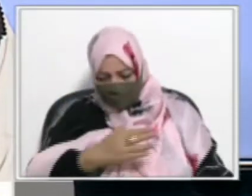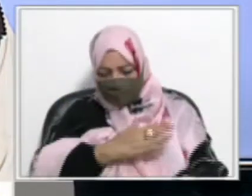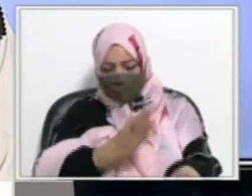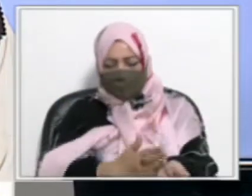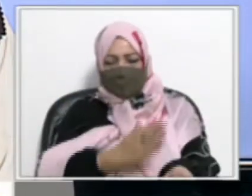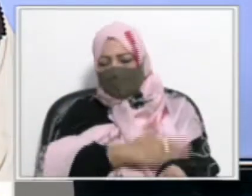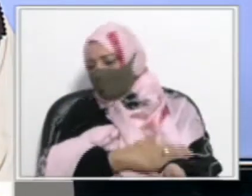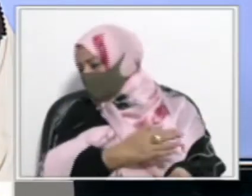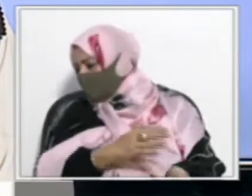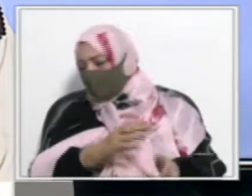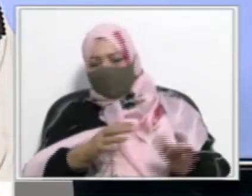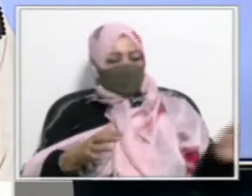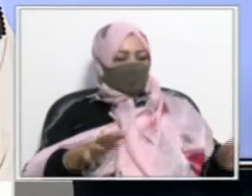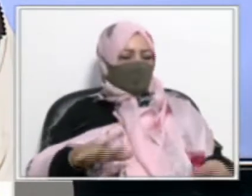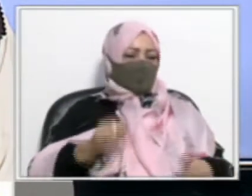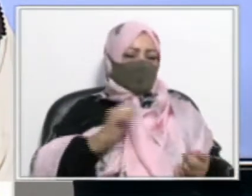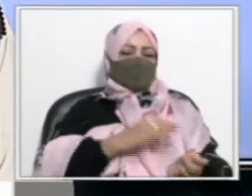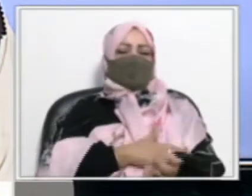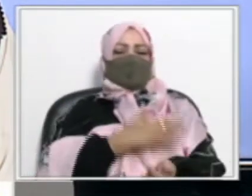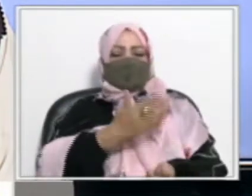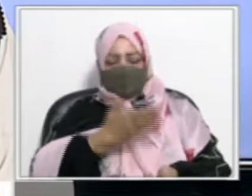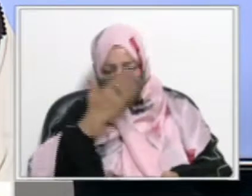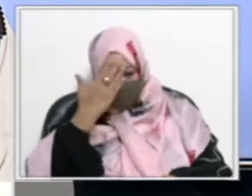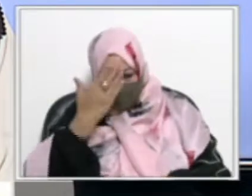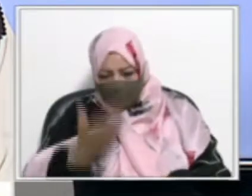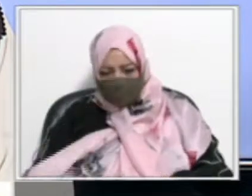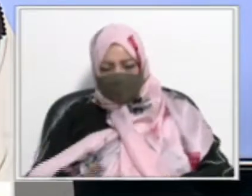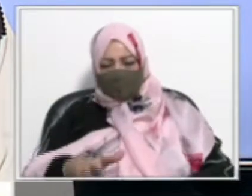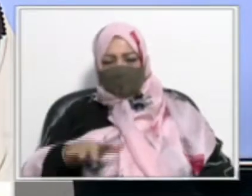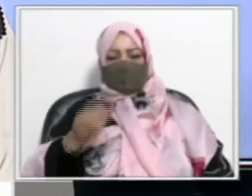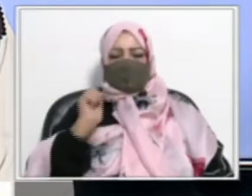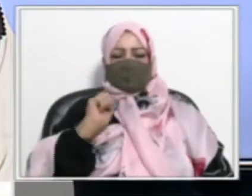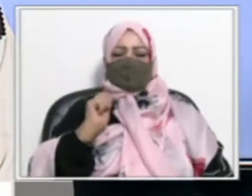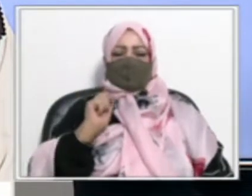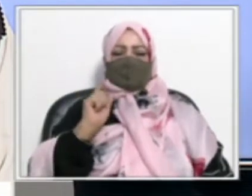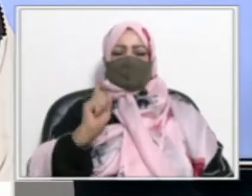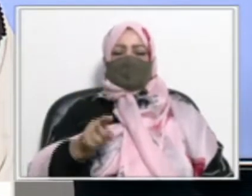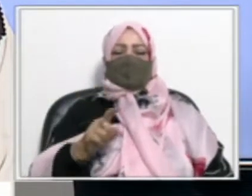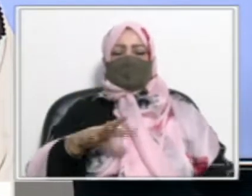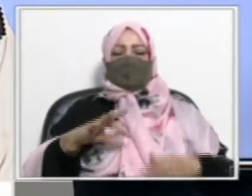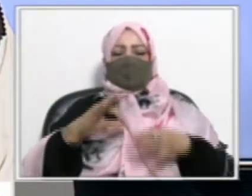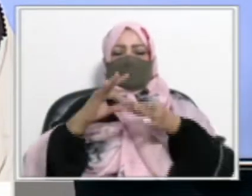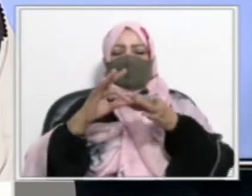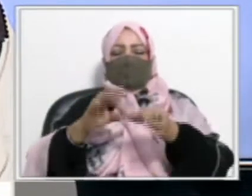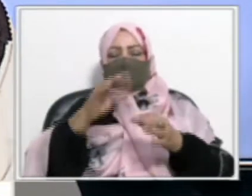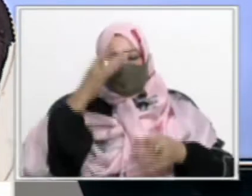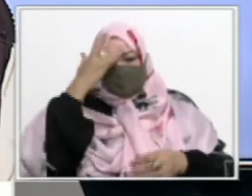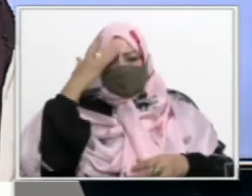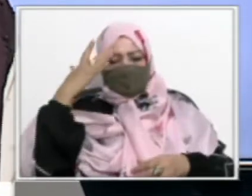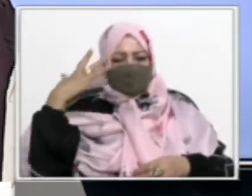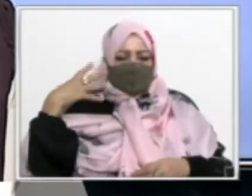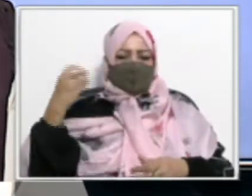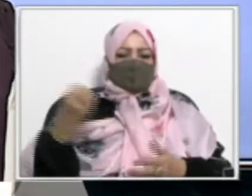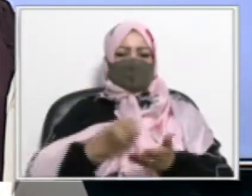رحمة الله، فإنهم يجعلون البعدي في الزيادة ويجعلون القبلي في النقصان.